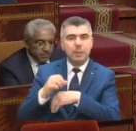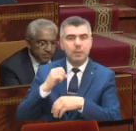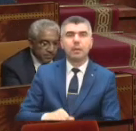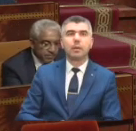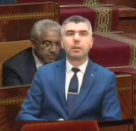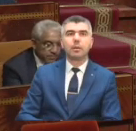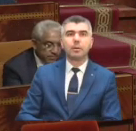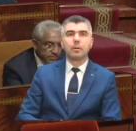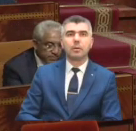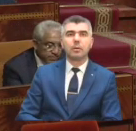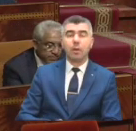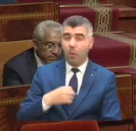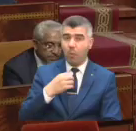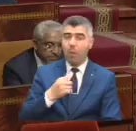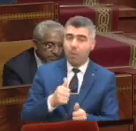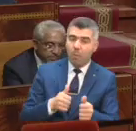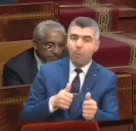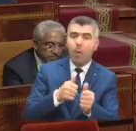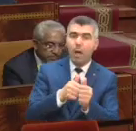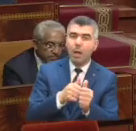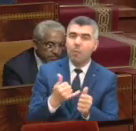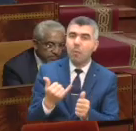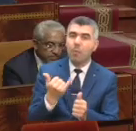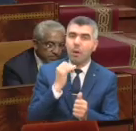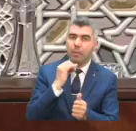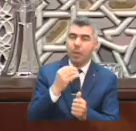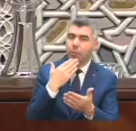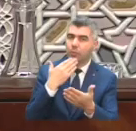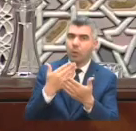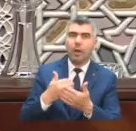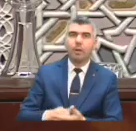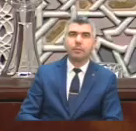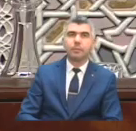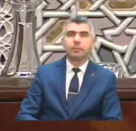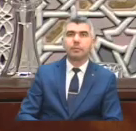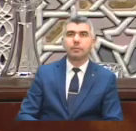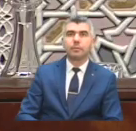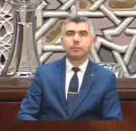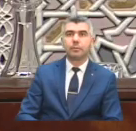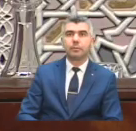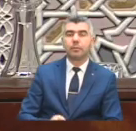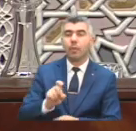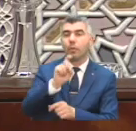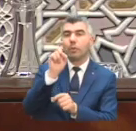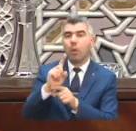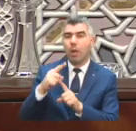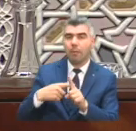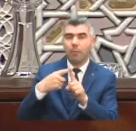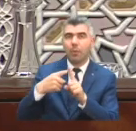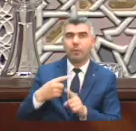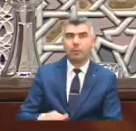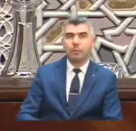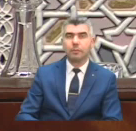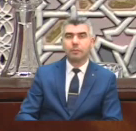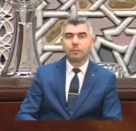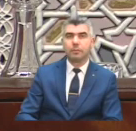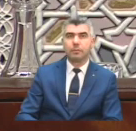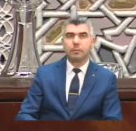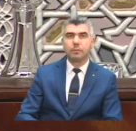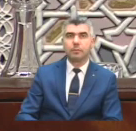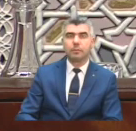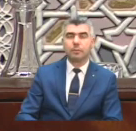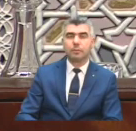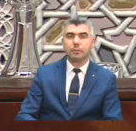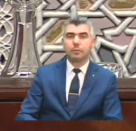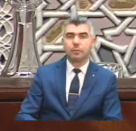وبغيناكم تواكبوا هذه المؤسسه في هذا المجال. وشكرا. شكرا. هل من تعقيب اضافي اخر؟ تفضلوا السيد